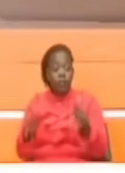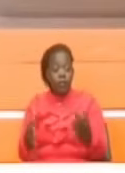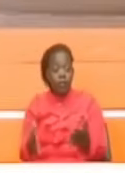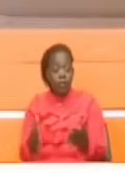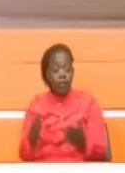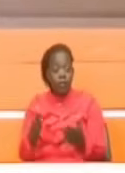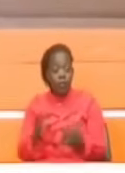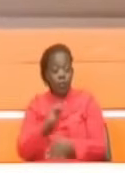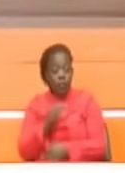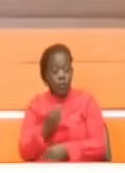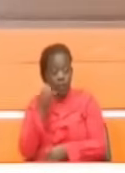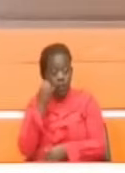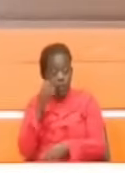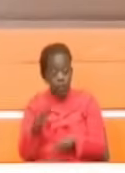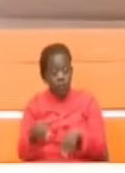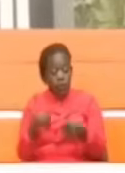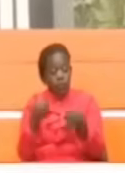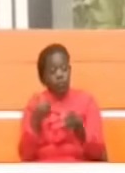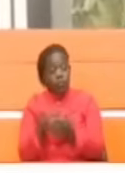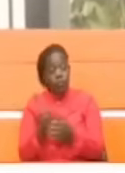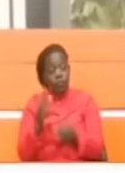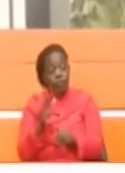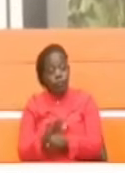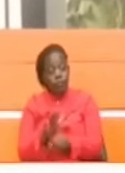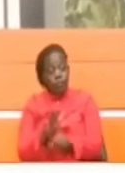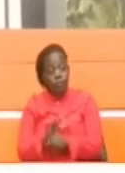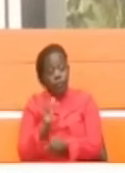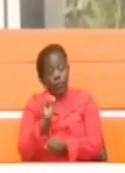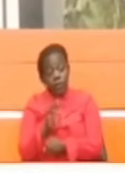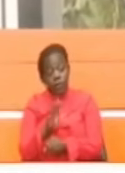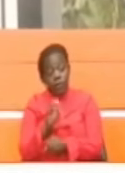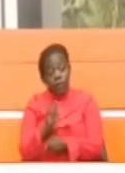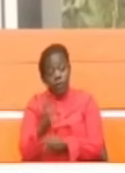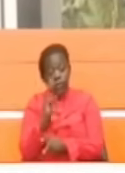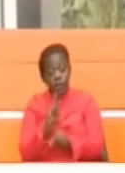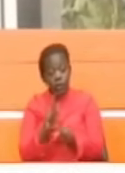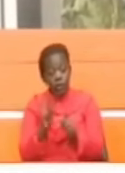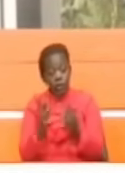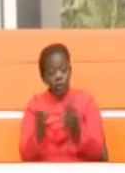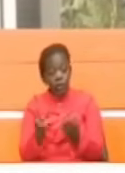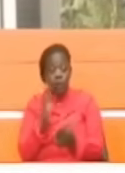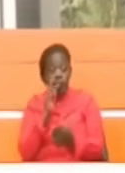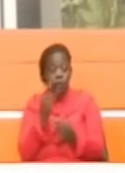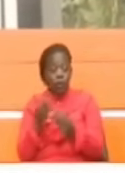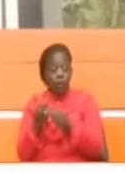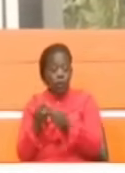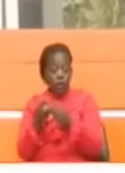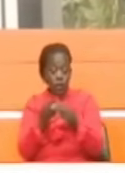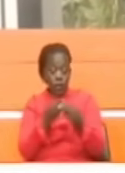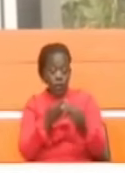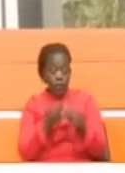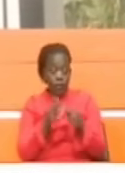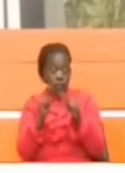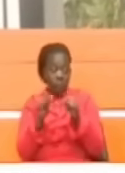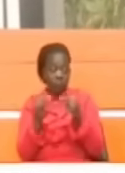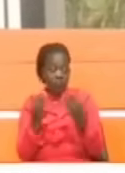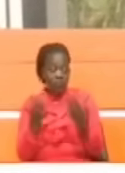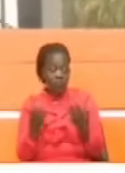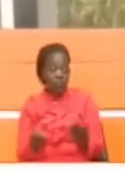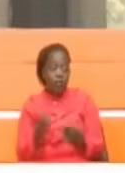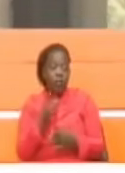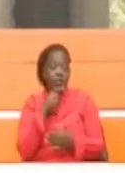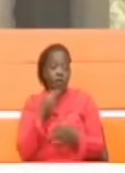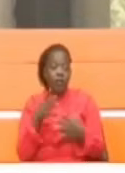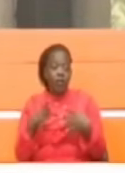y'omuwala n'amuyiira ensimbi nga nnyingi. Awadde abaagalana amagezi bulijjo okubeera abeegendereza obuteemalaamu era nti